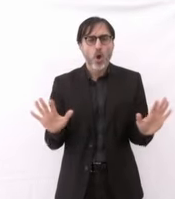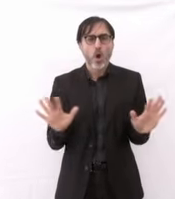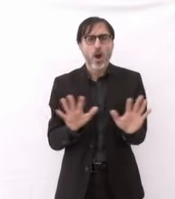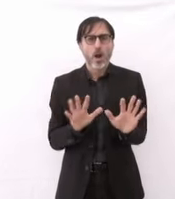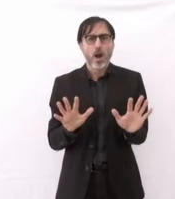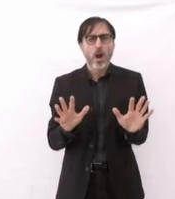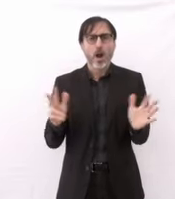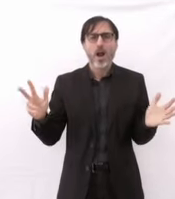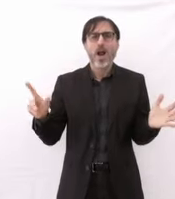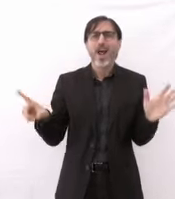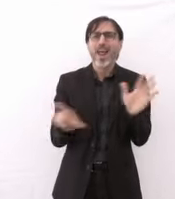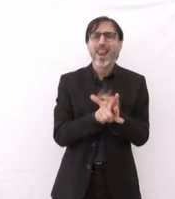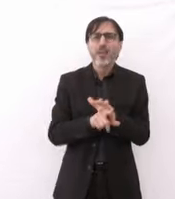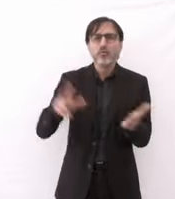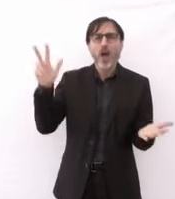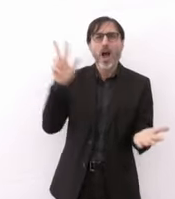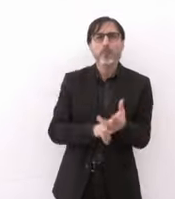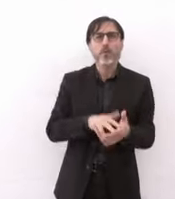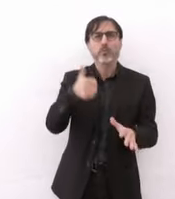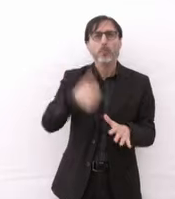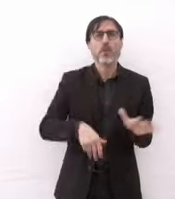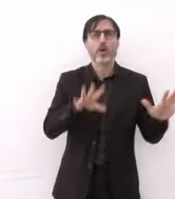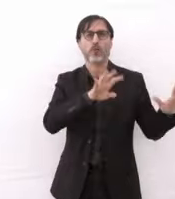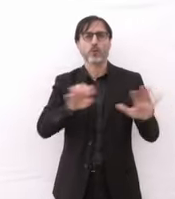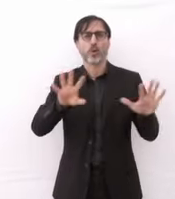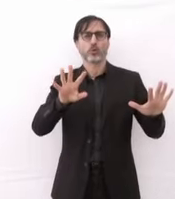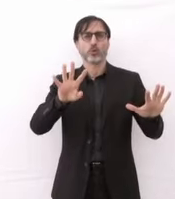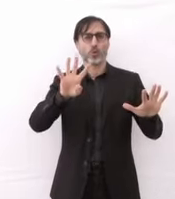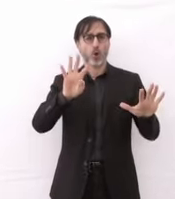Una legge approvata nel 1990,